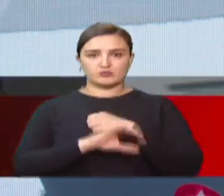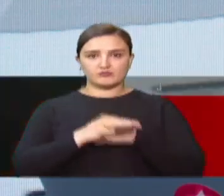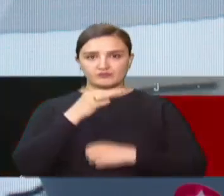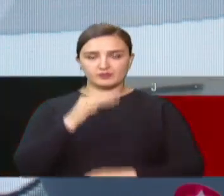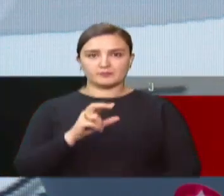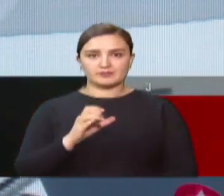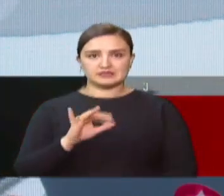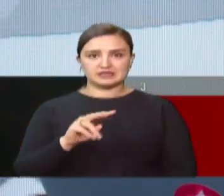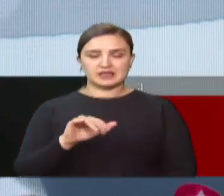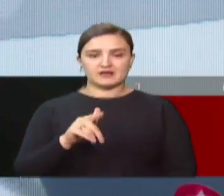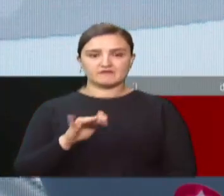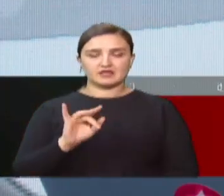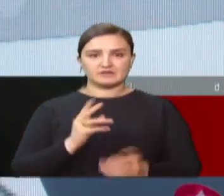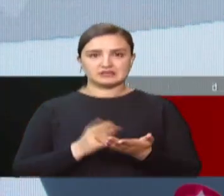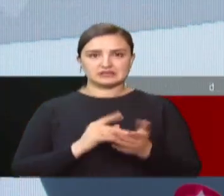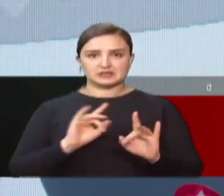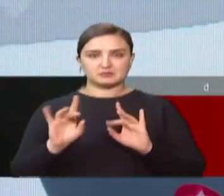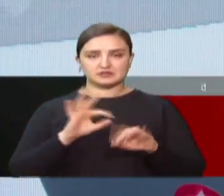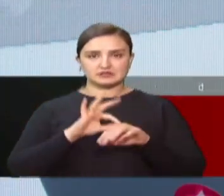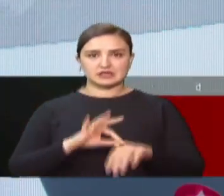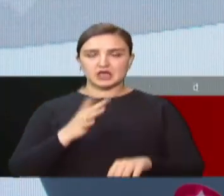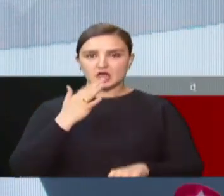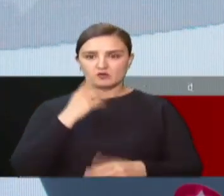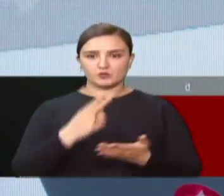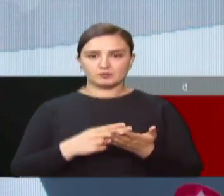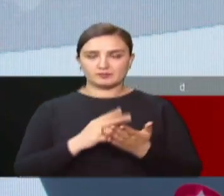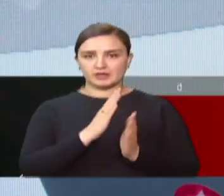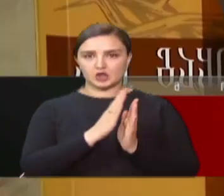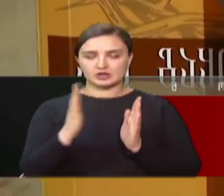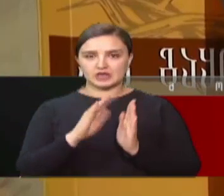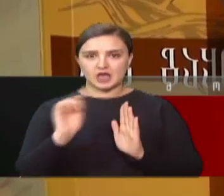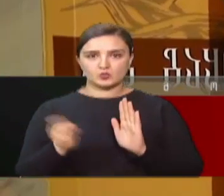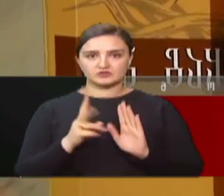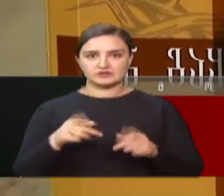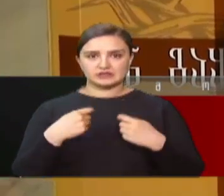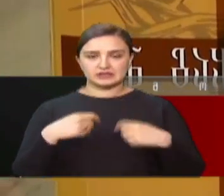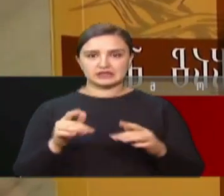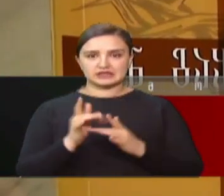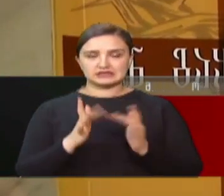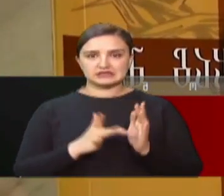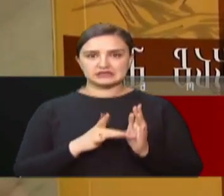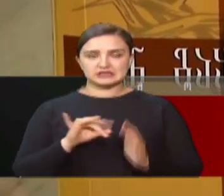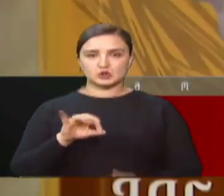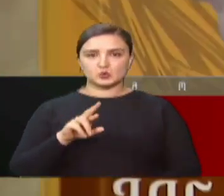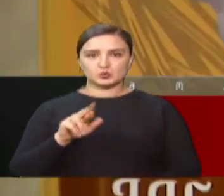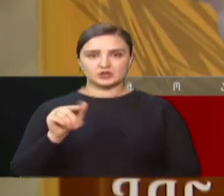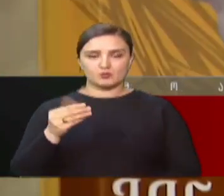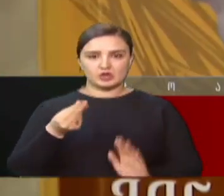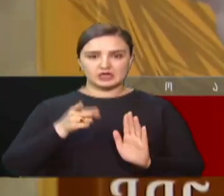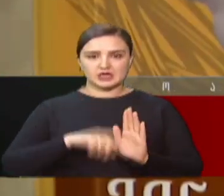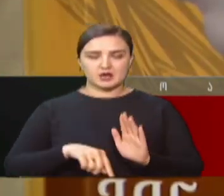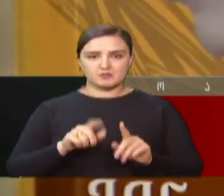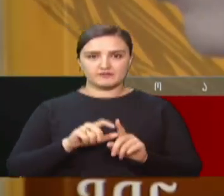ბესიკ, ლაგვილავას წიგნის პრეზენტაცია გაიმართა ეროვნულ ბიბლიოთეკაში, აუქციონი ვინ გაყიდის ქრისტეს იუდაზე იაფად. ასე ქვია წიგნს,